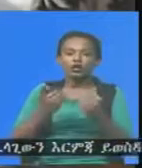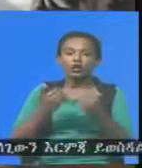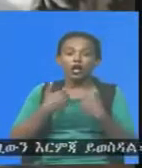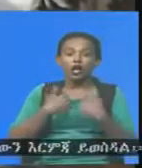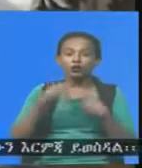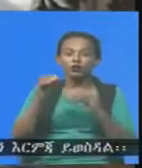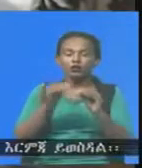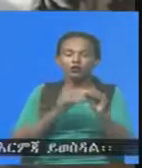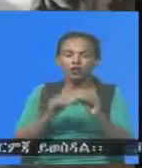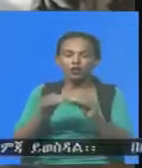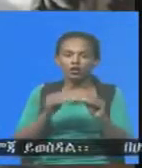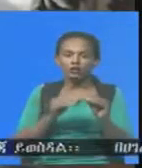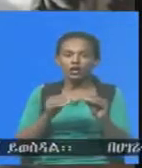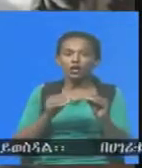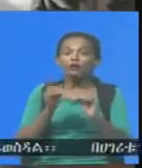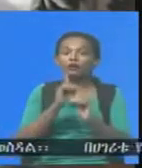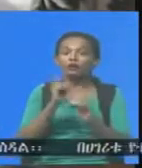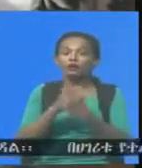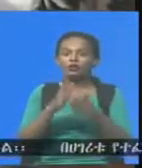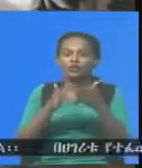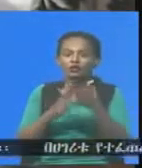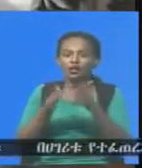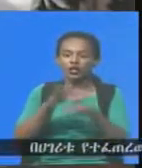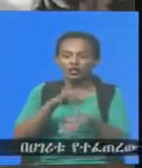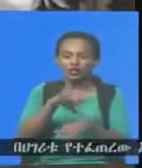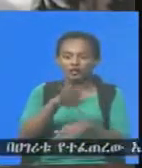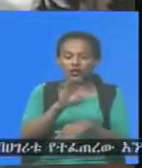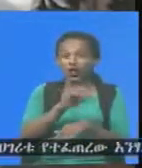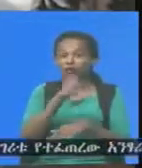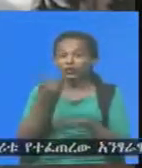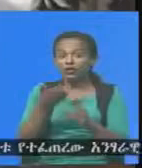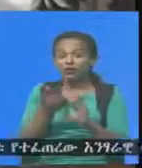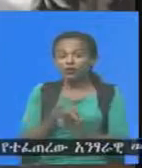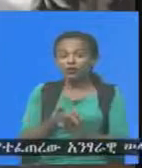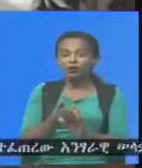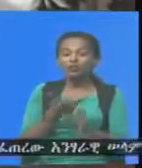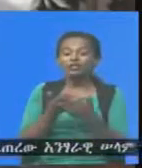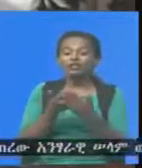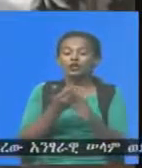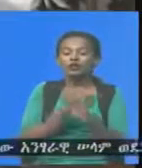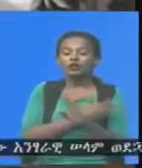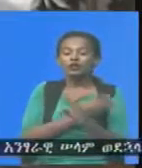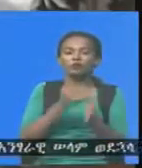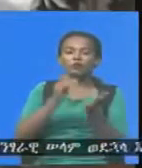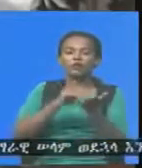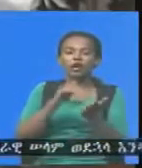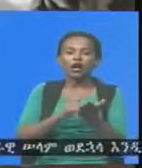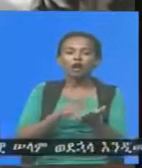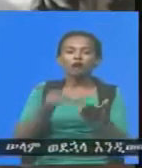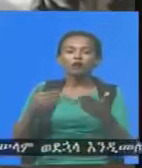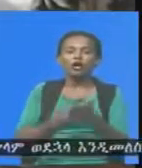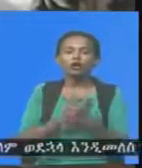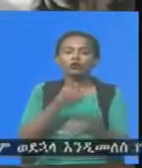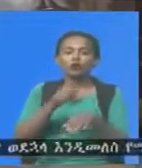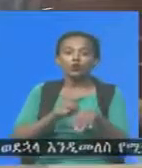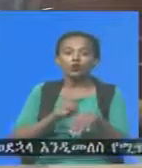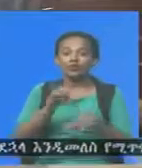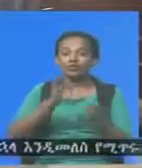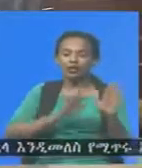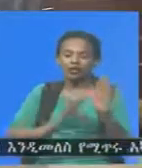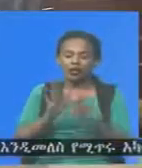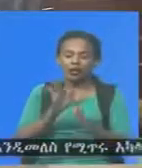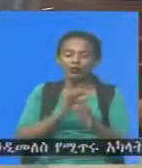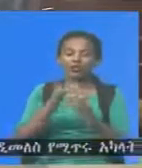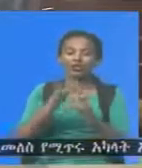እንቅስቃሴ በምን ደረጃ ላይ ይገኛል? በሌላ በኩል ከዚህ በፊት በተደጋጋሚ በተሐድሶ ወቅት የተገመገመ